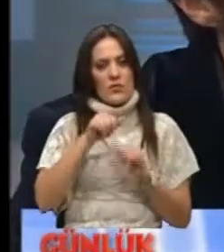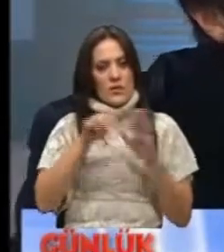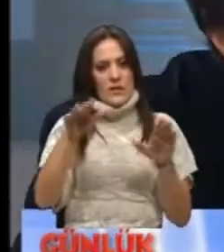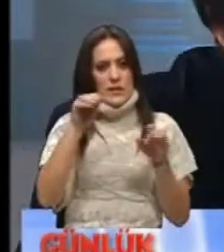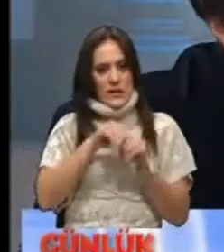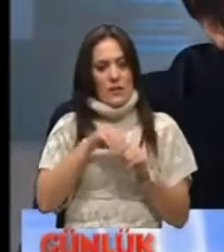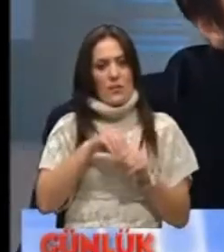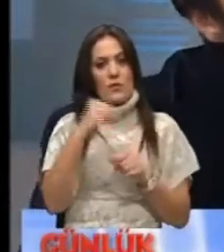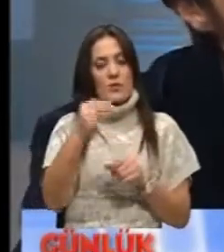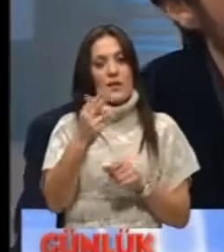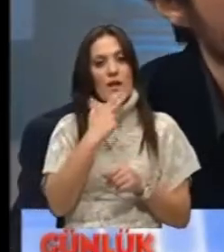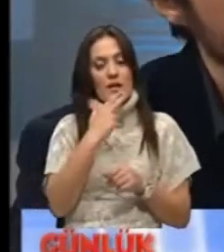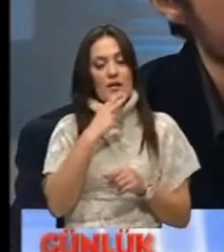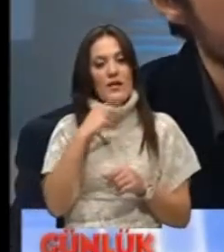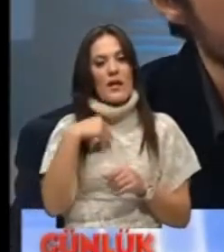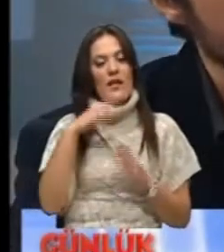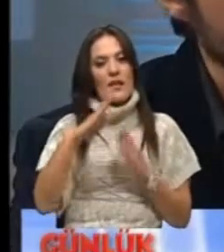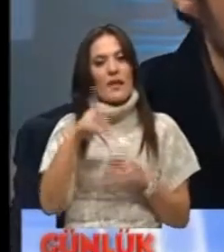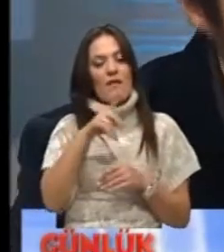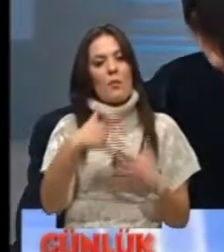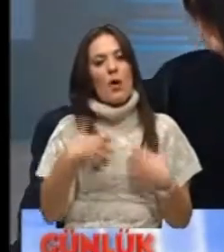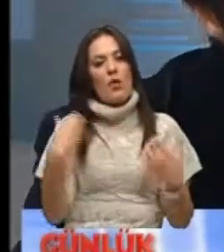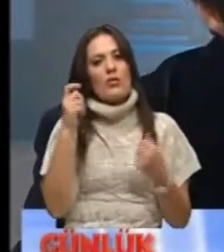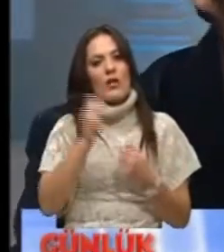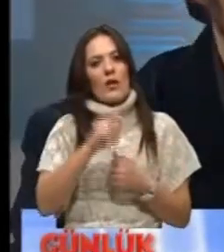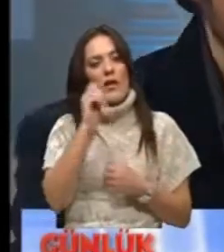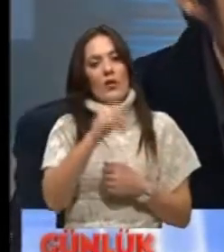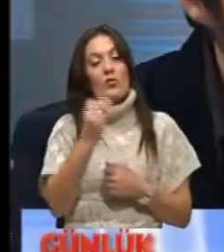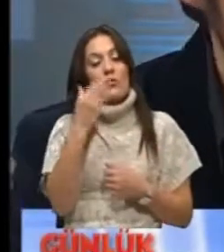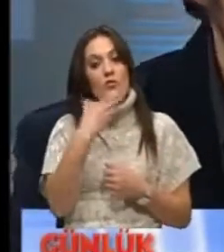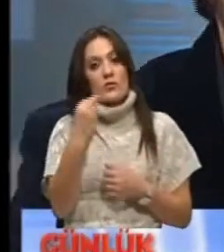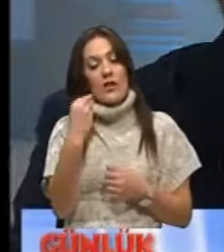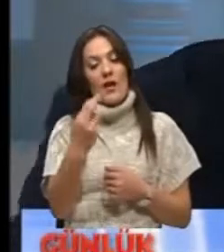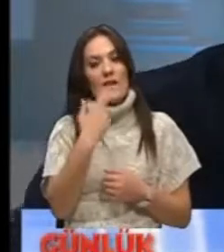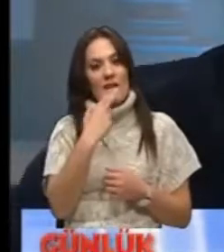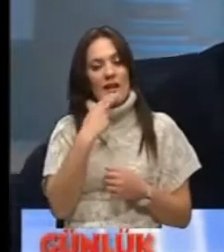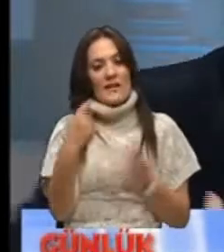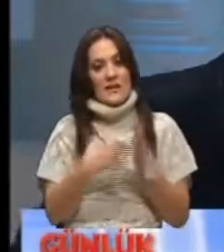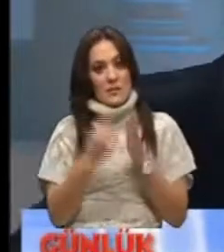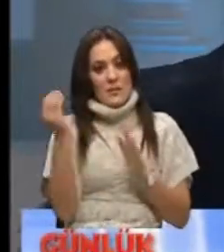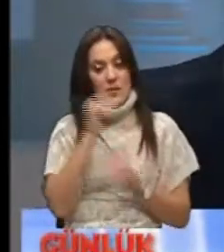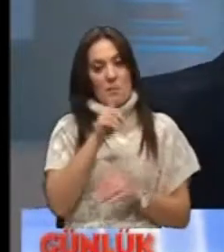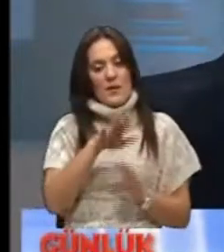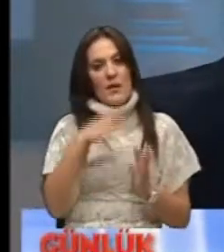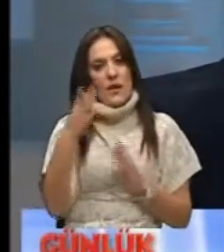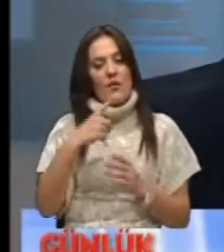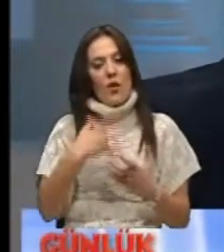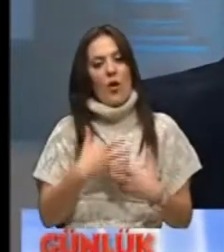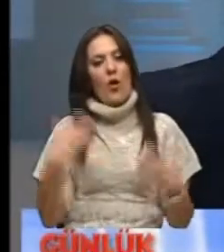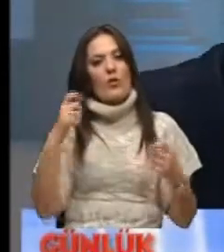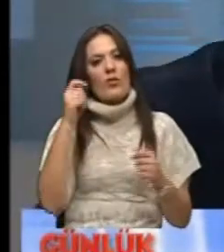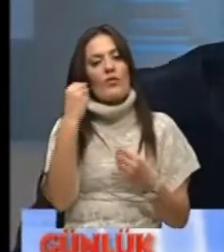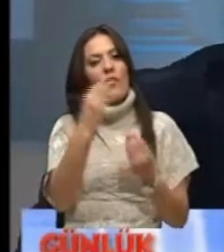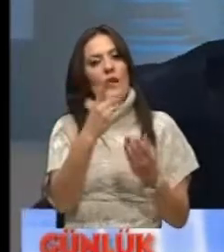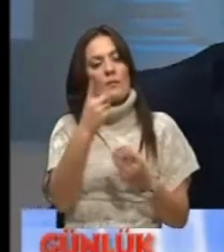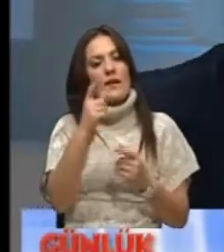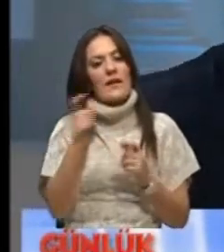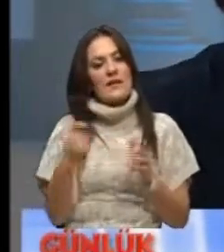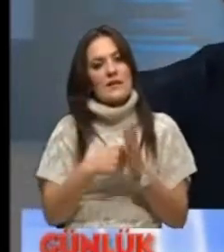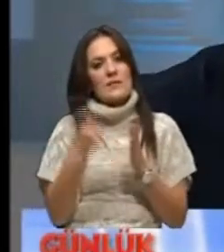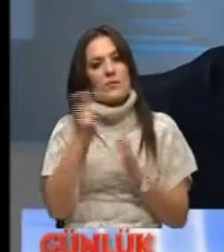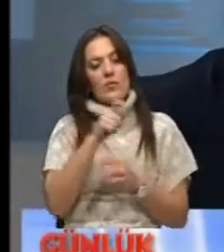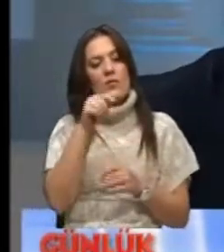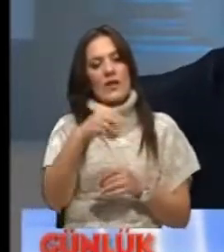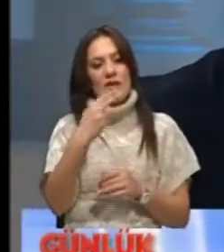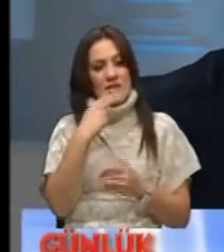sistem güzel kadını sürekli onore ediyor. Yani güzel kadın imgesi bir taraftan da sürekli onore edilen bir imge. Evet, bunu evet.